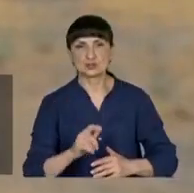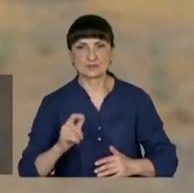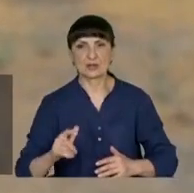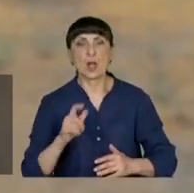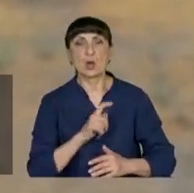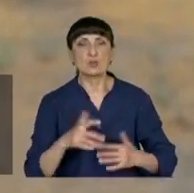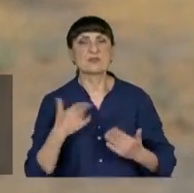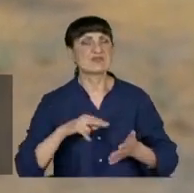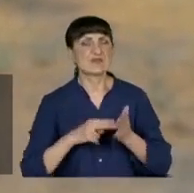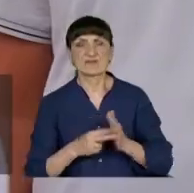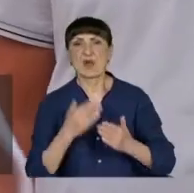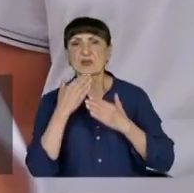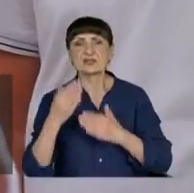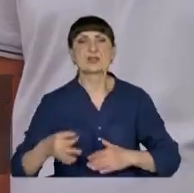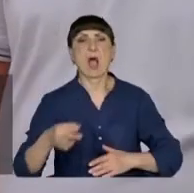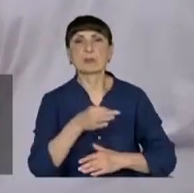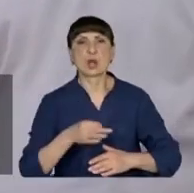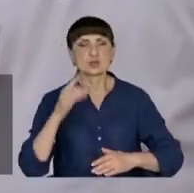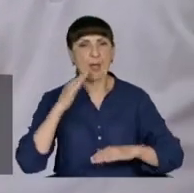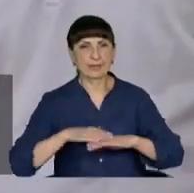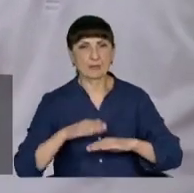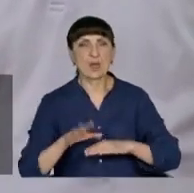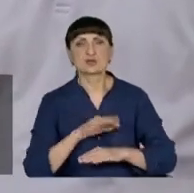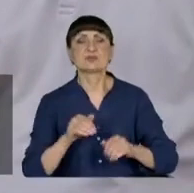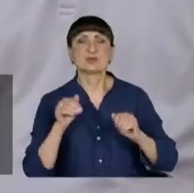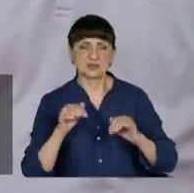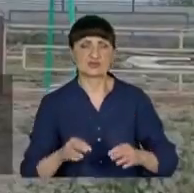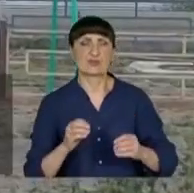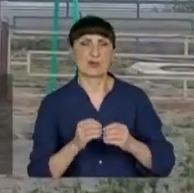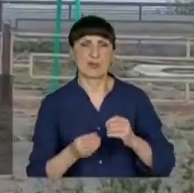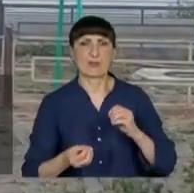жители теперь намерены обратиться в областной Акимат чтобы решить